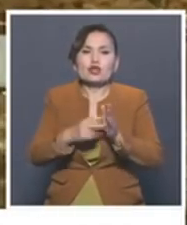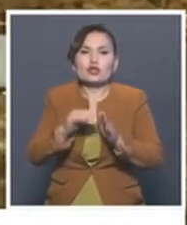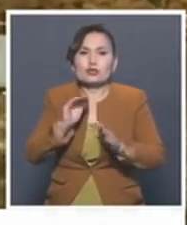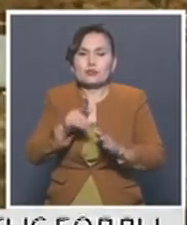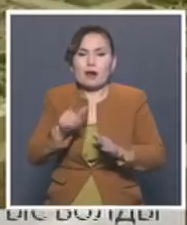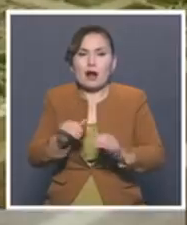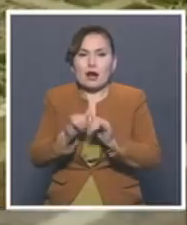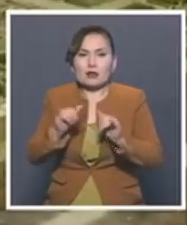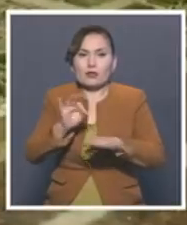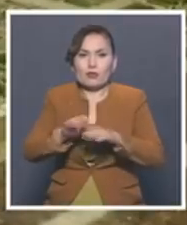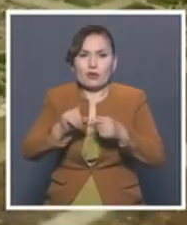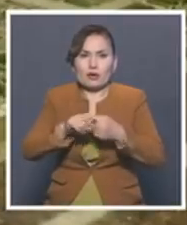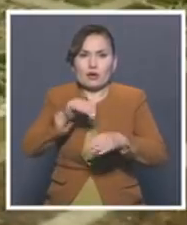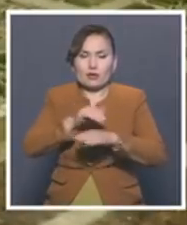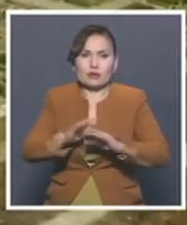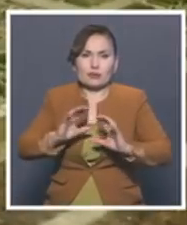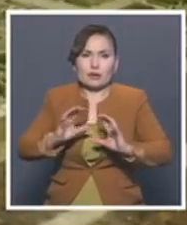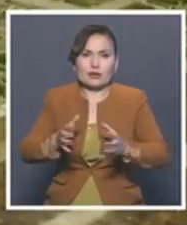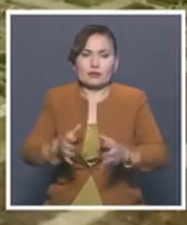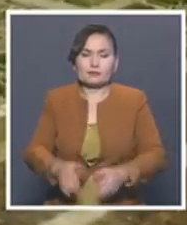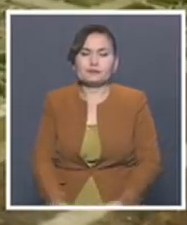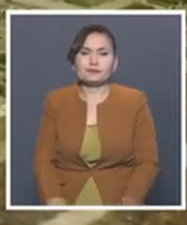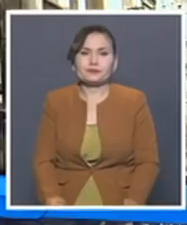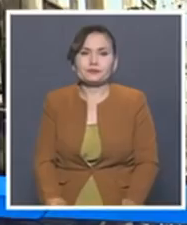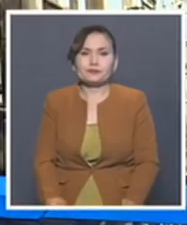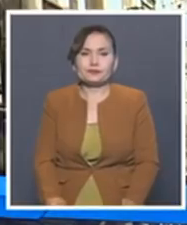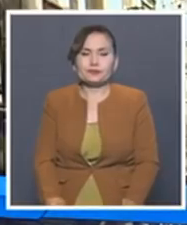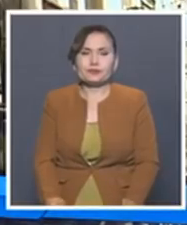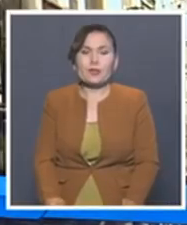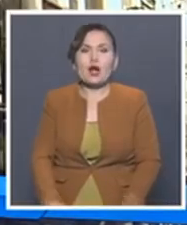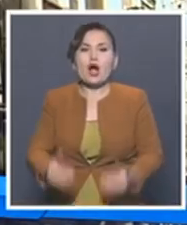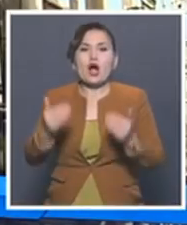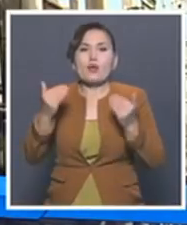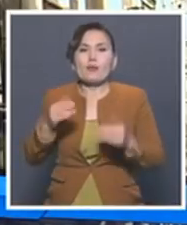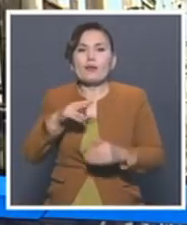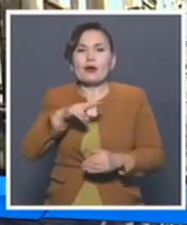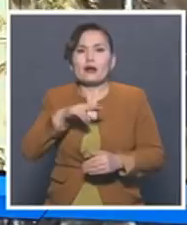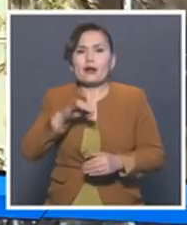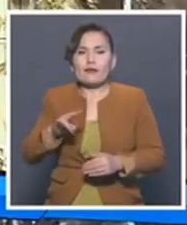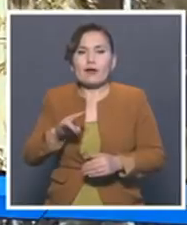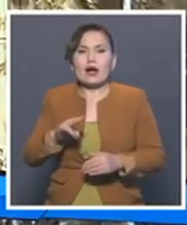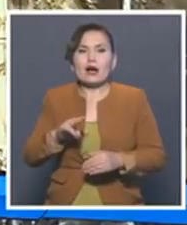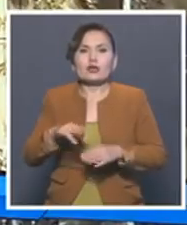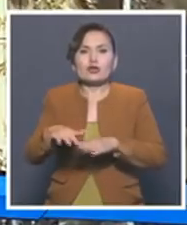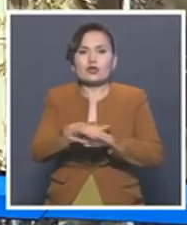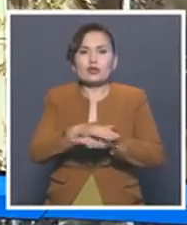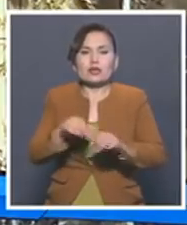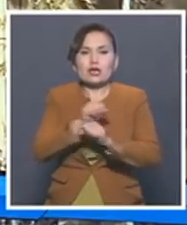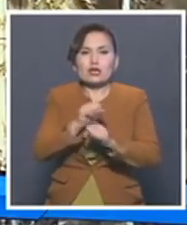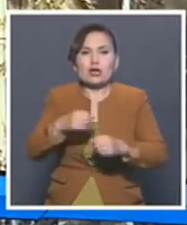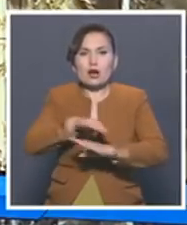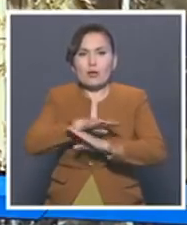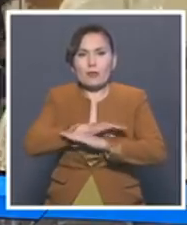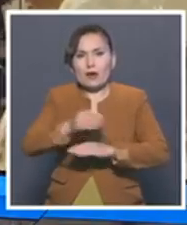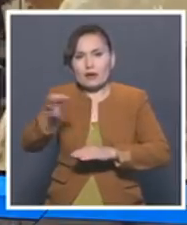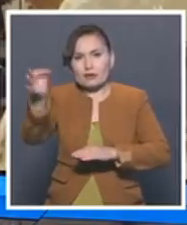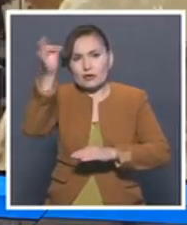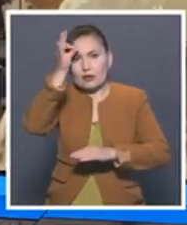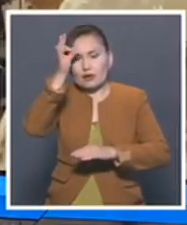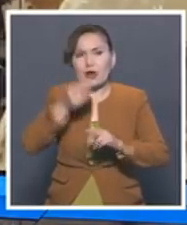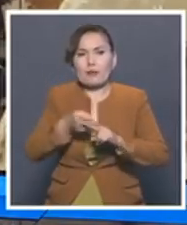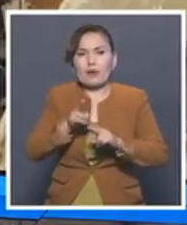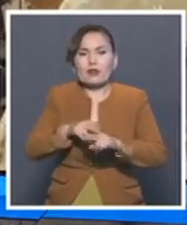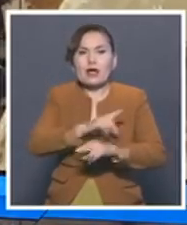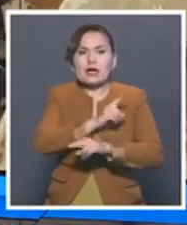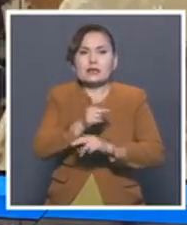отыр. Арсен Асбек, Қазақстан, ұлттық телеарнасы. Бүгін Ливан жұрты жарылыс құрбандарын еске алып жатыр. Соңғы мәліметке қарағанда